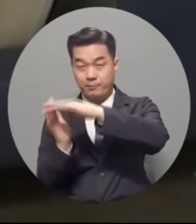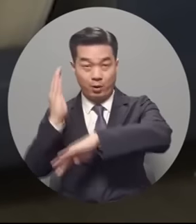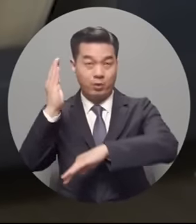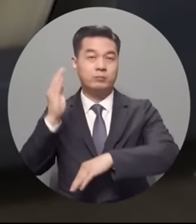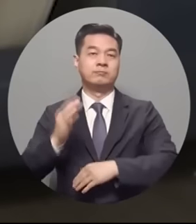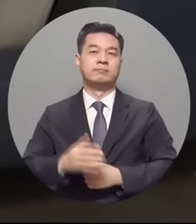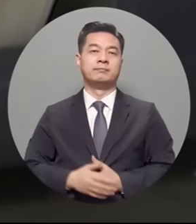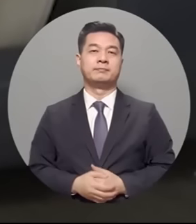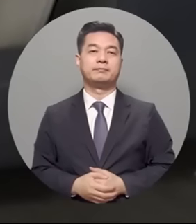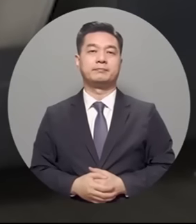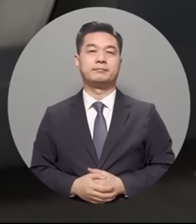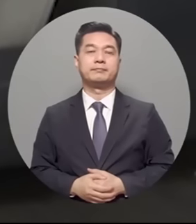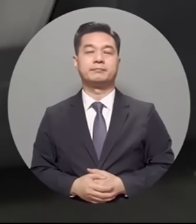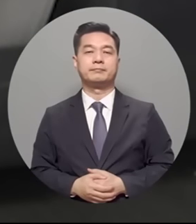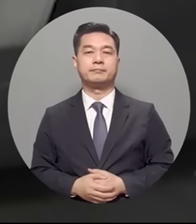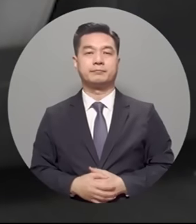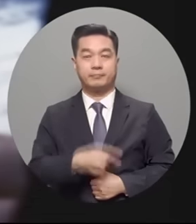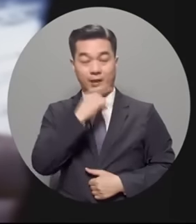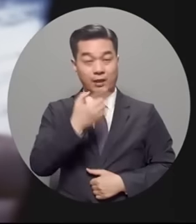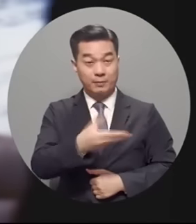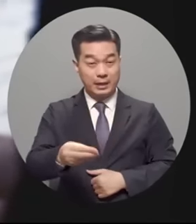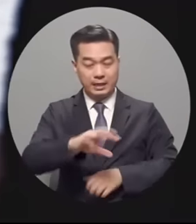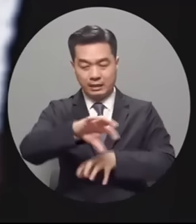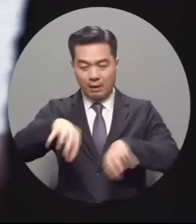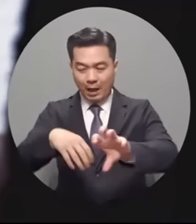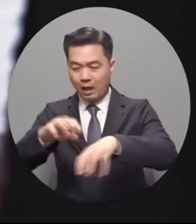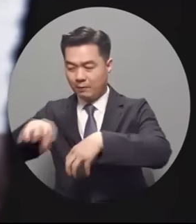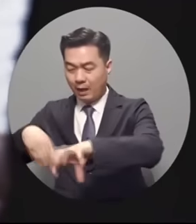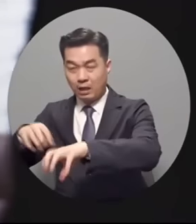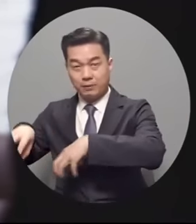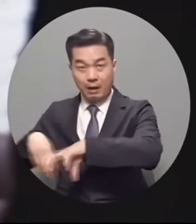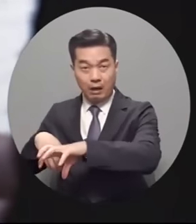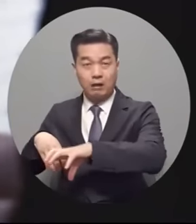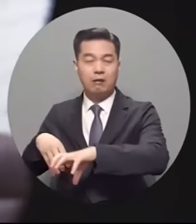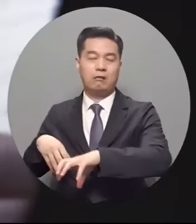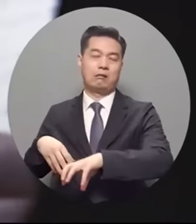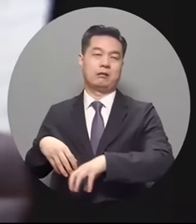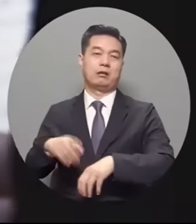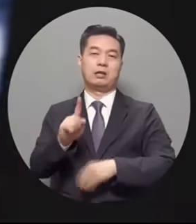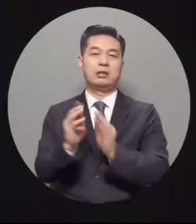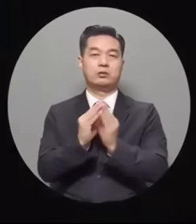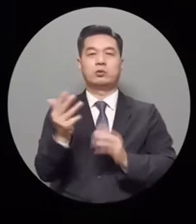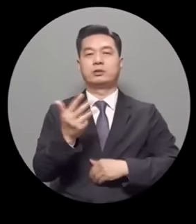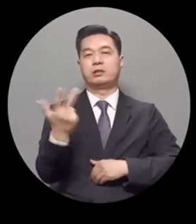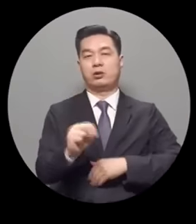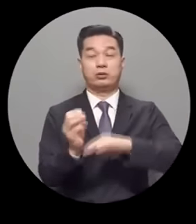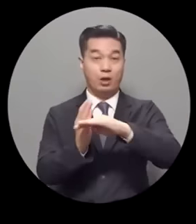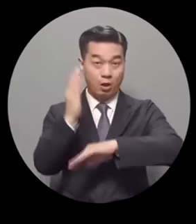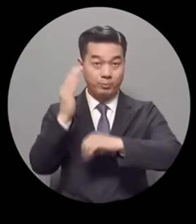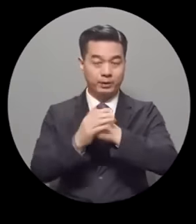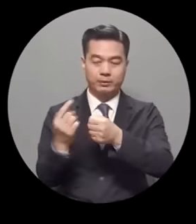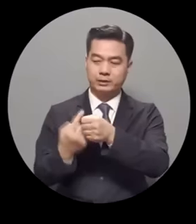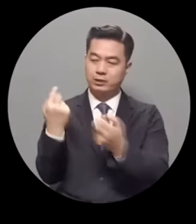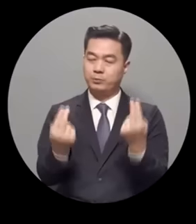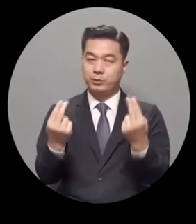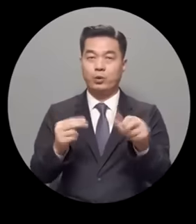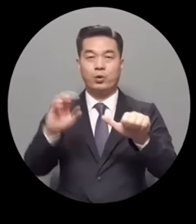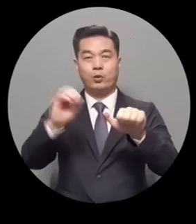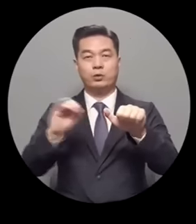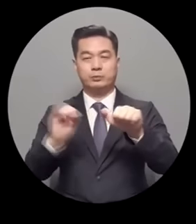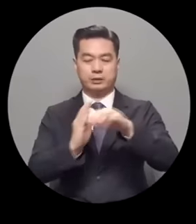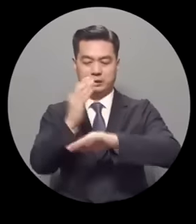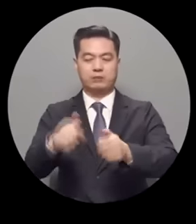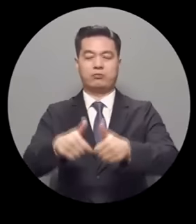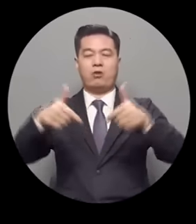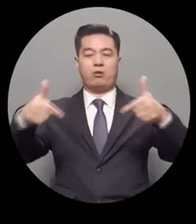갈아치웠습니다. 빚 돌려막기 용도인 카드론 대환대출 잔액도 1조 7천억 원을 넘어 1년 전보다 50% 이상